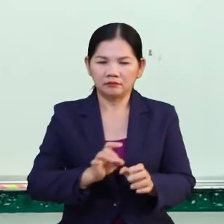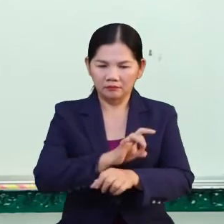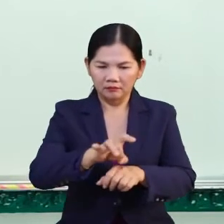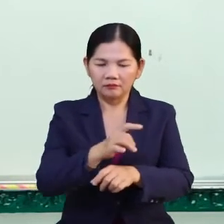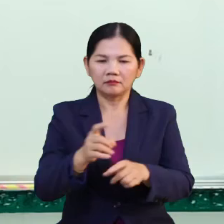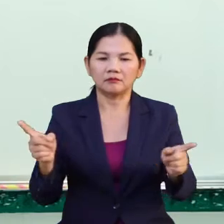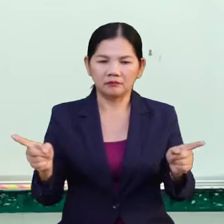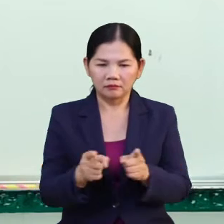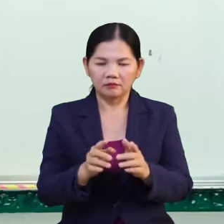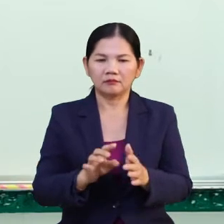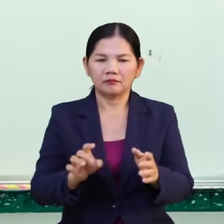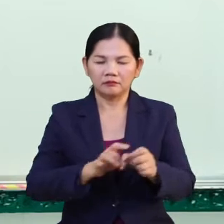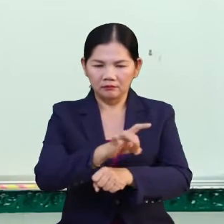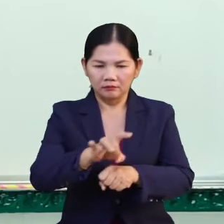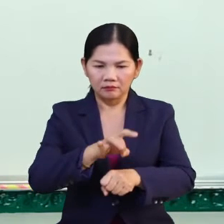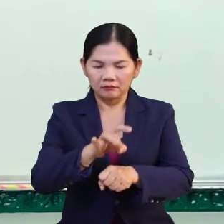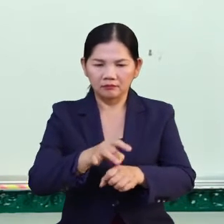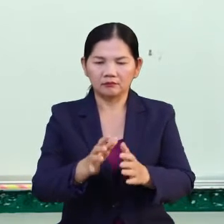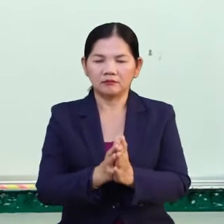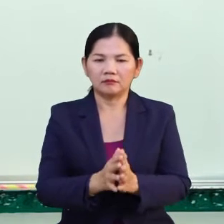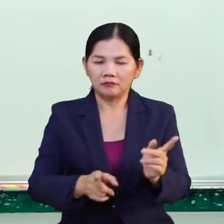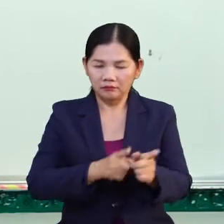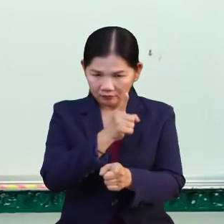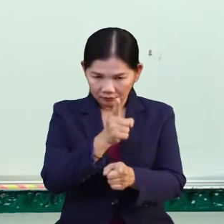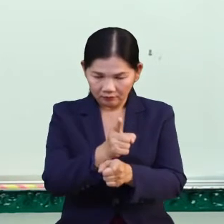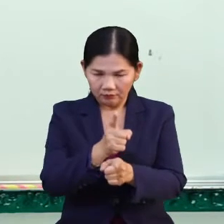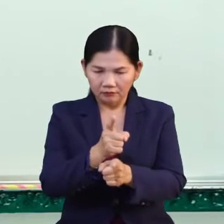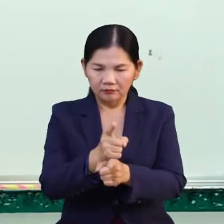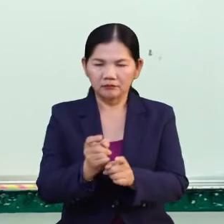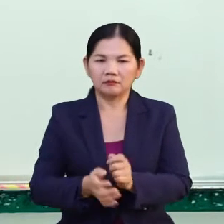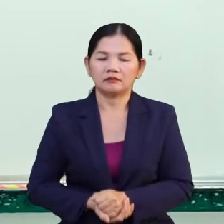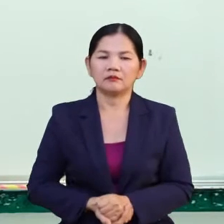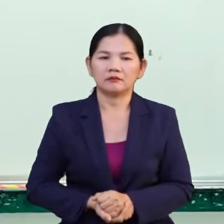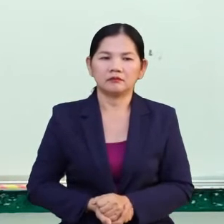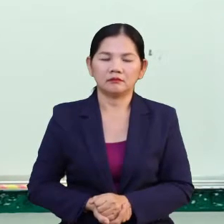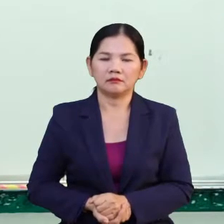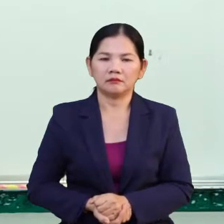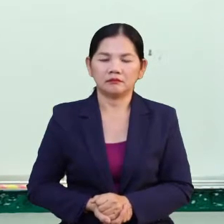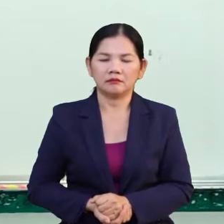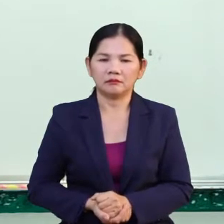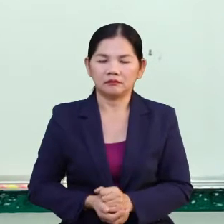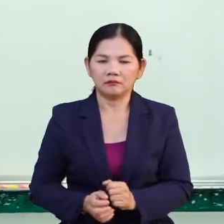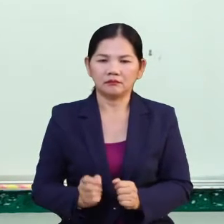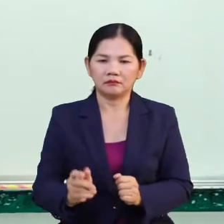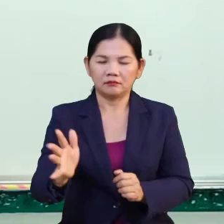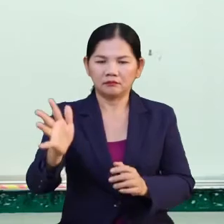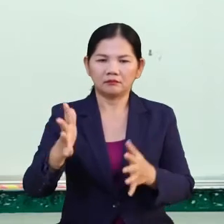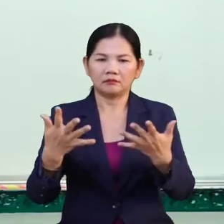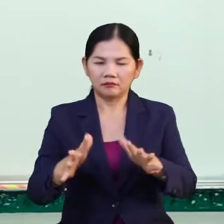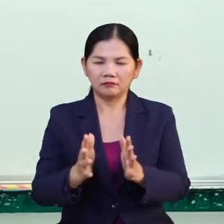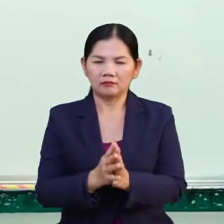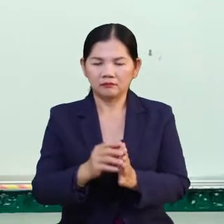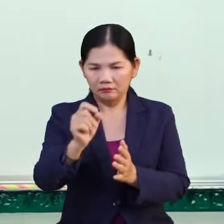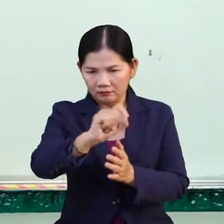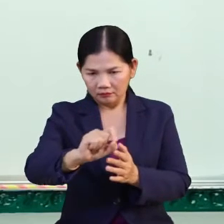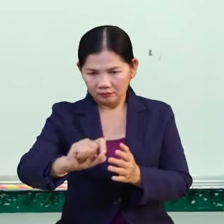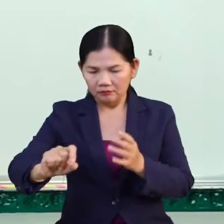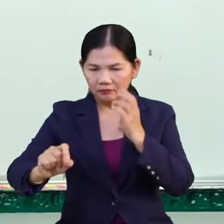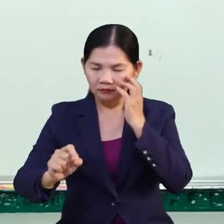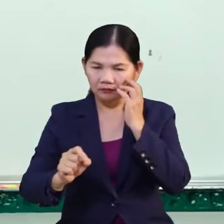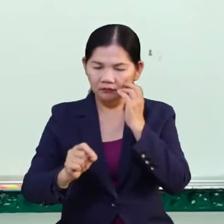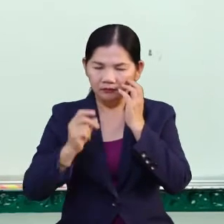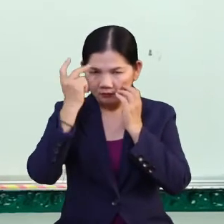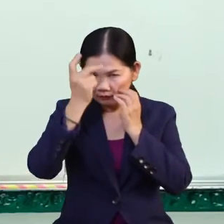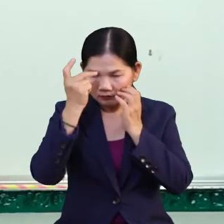ខ្លីហើយកូនគិតឲ្យបានចាត្រឹមត្រូវទាំងអស់គ្នាណាកូនណាចាកូនត្រូវរហ័សរហួនទាំងអស់គ្នាទាំងការសរសេរទាំងការ